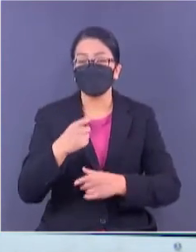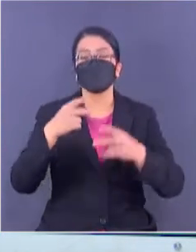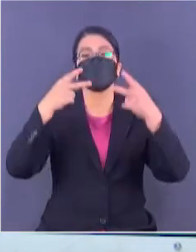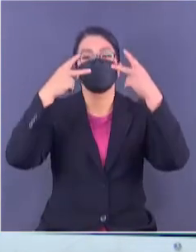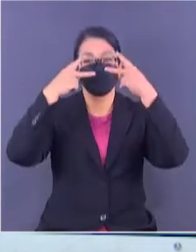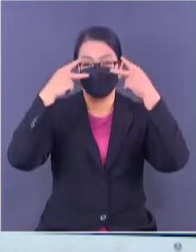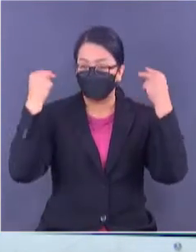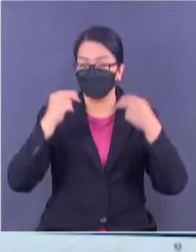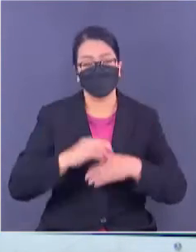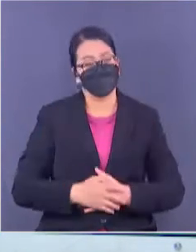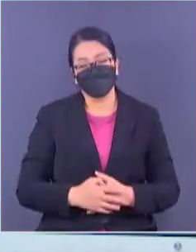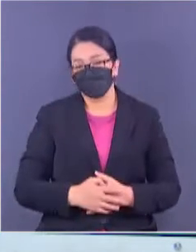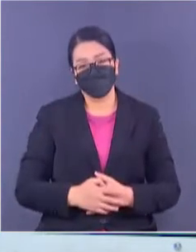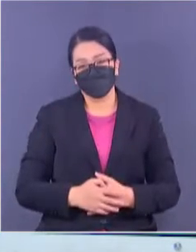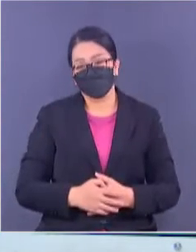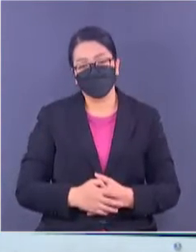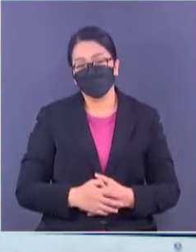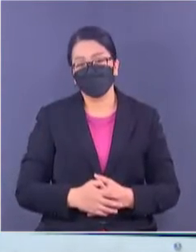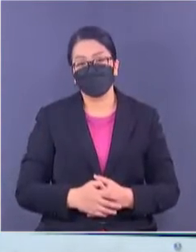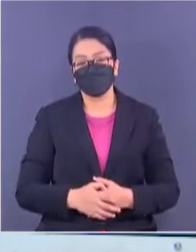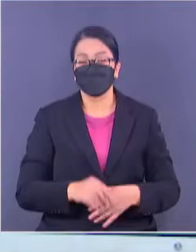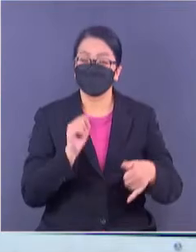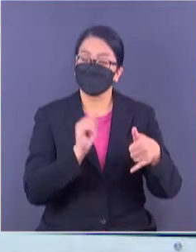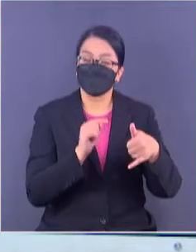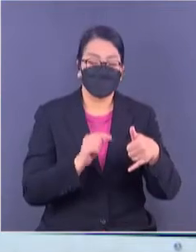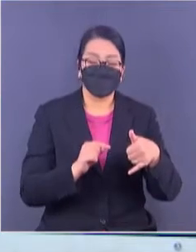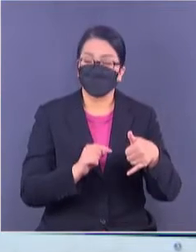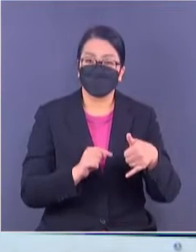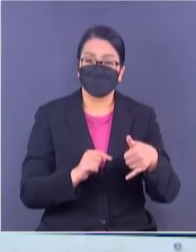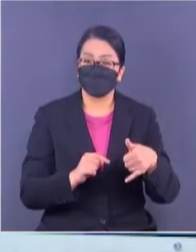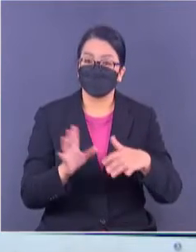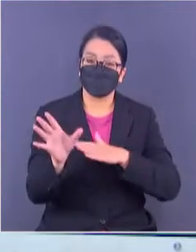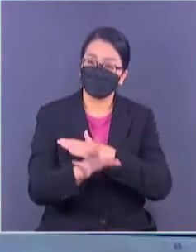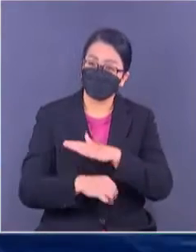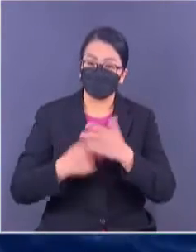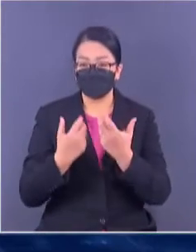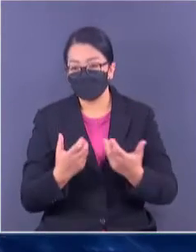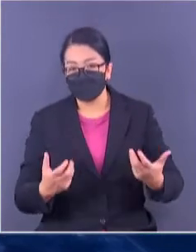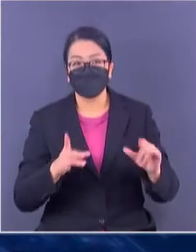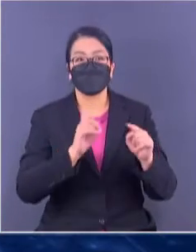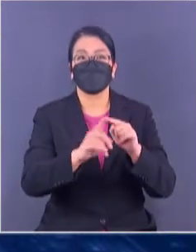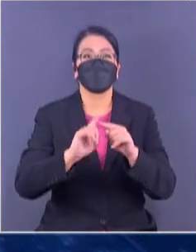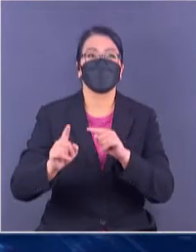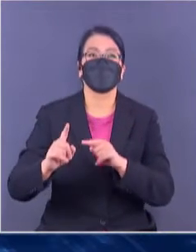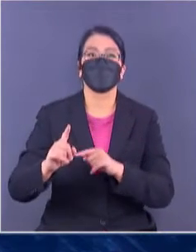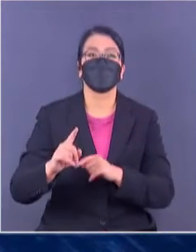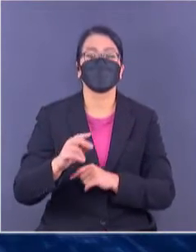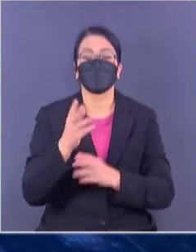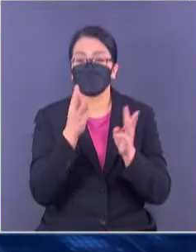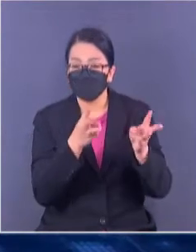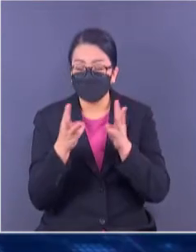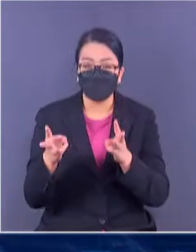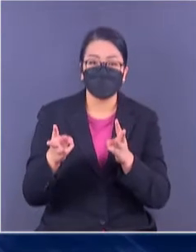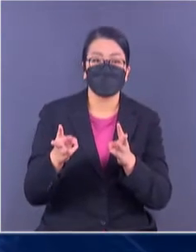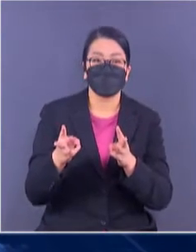เลยจะหยุดสั้นหยุดยาวหยุดน้อยหยุดมากไม่หยุดนะฮะนี่มิจฉาชีพครับขยันจริงๆแล้วก็สรรหารูปแบบ